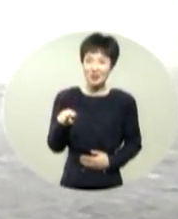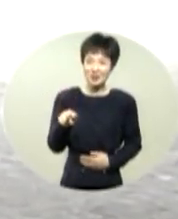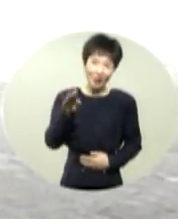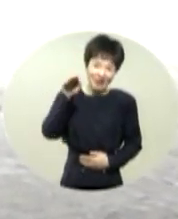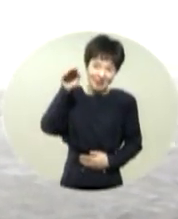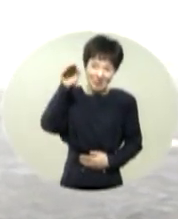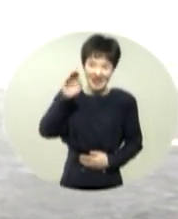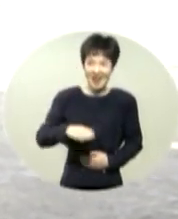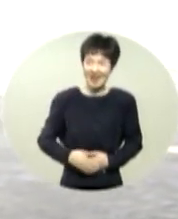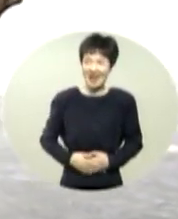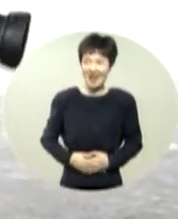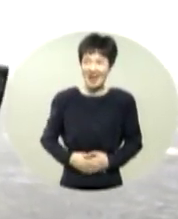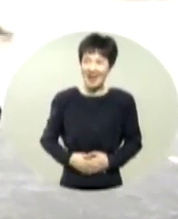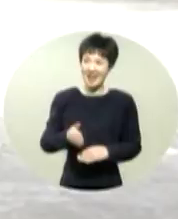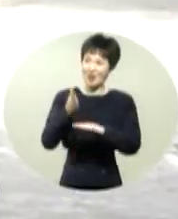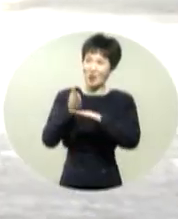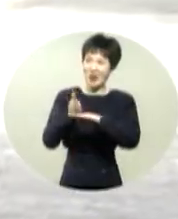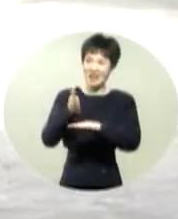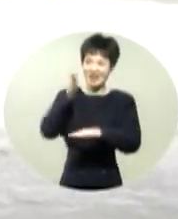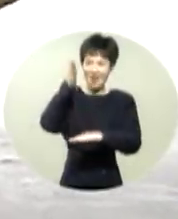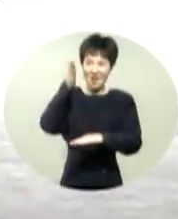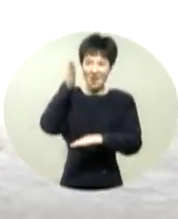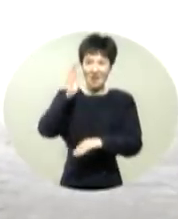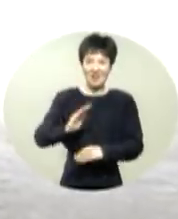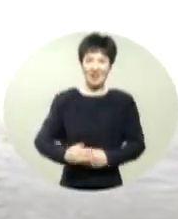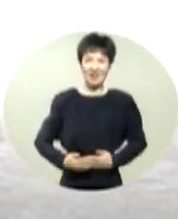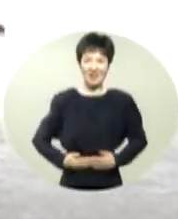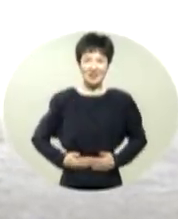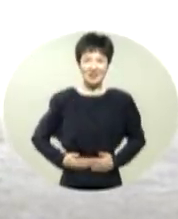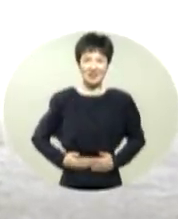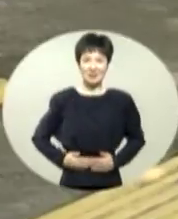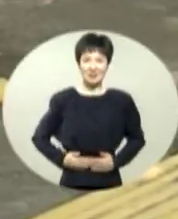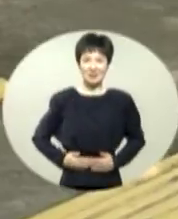て。あ、どうもありがとう。ありがとう。